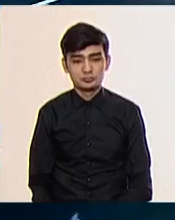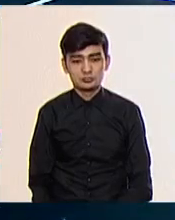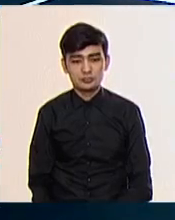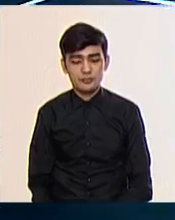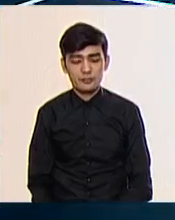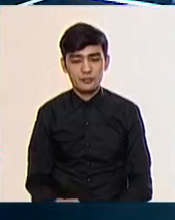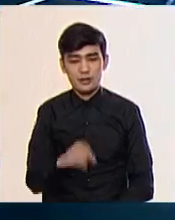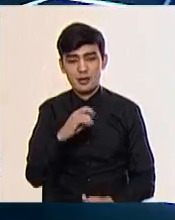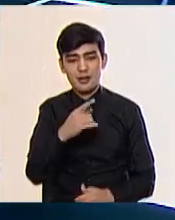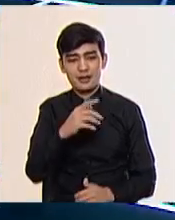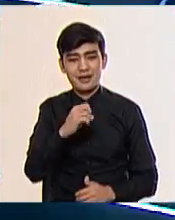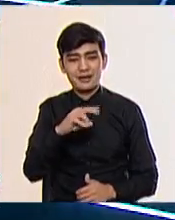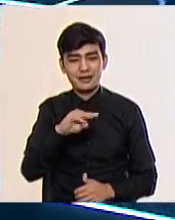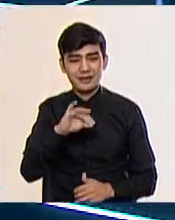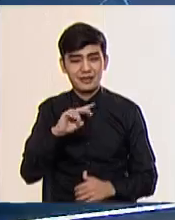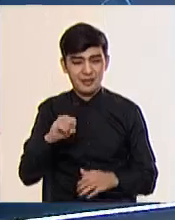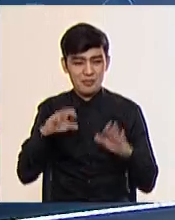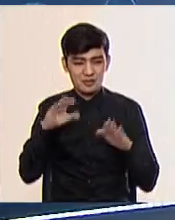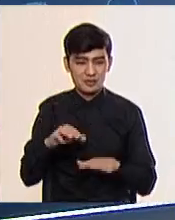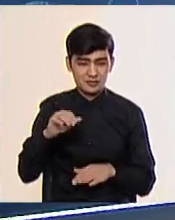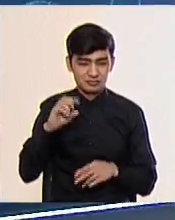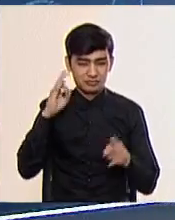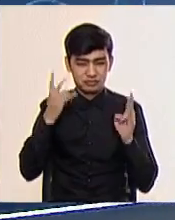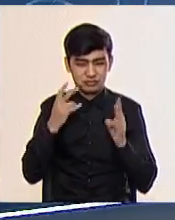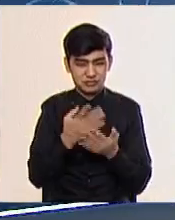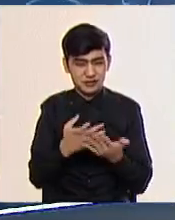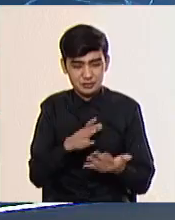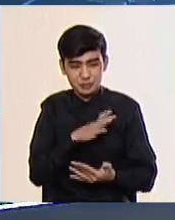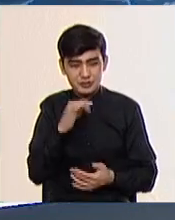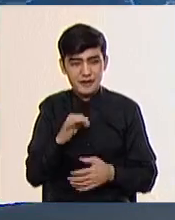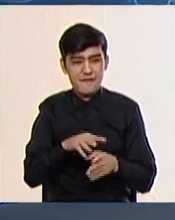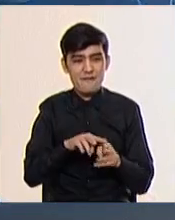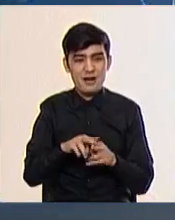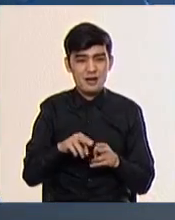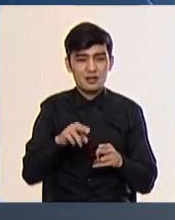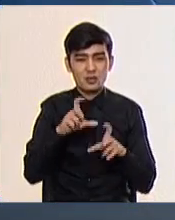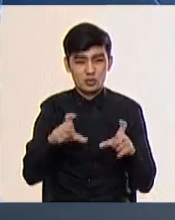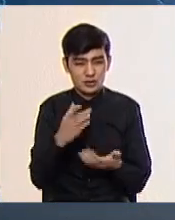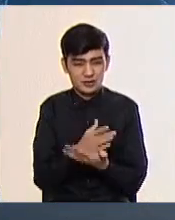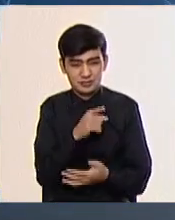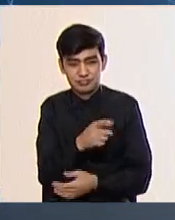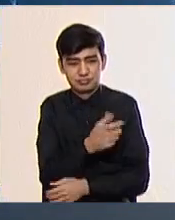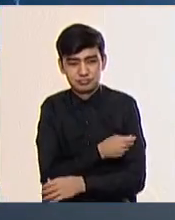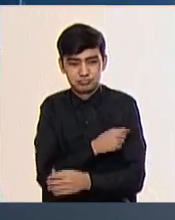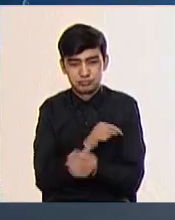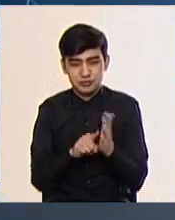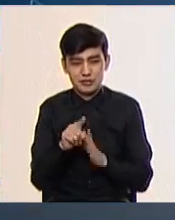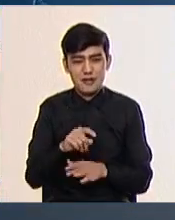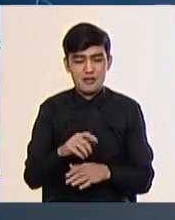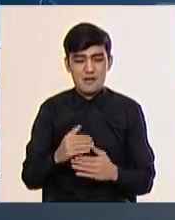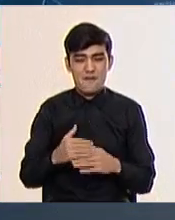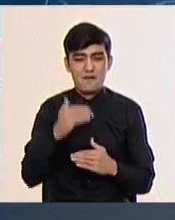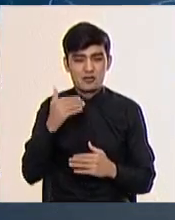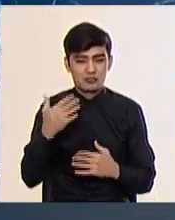В Аргентине не утихает скандал вокруг тайного вакцинирования влиятельных людей. Выяснилось, что кроме